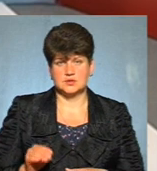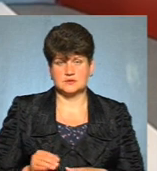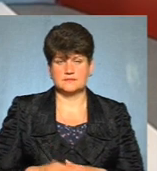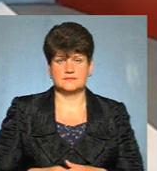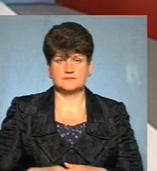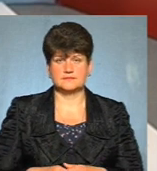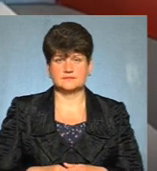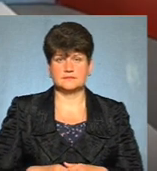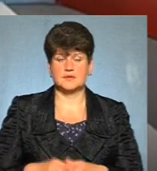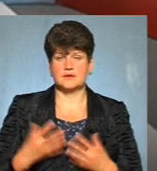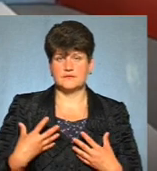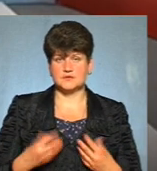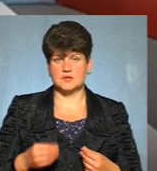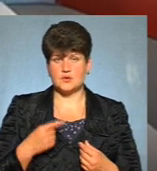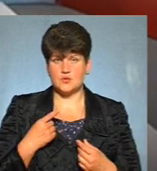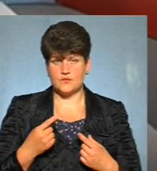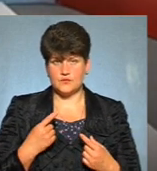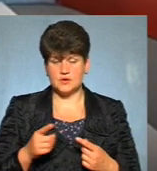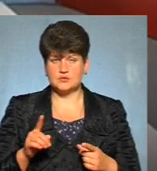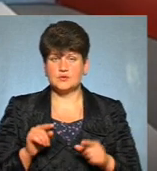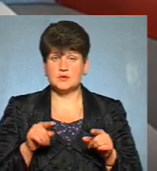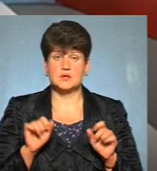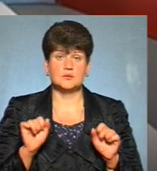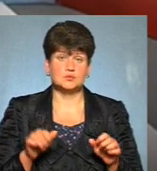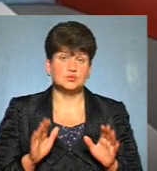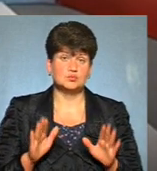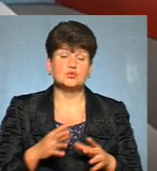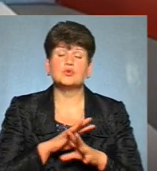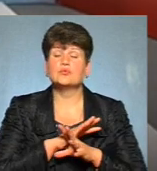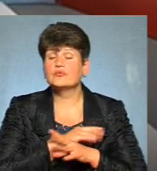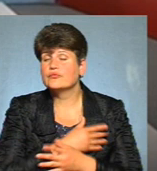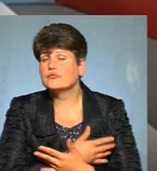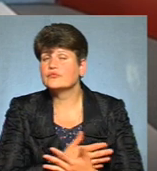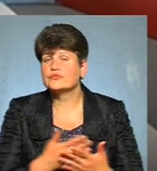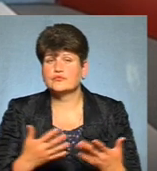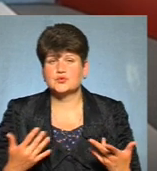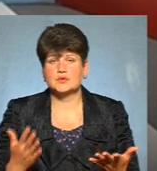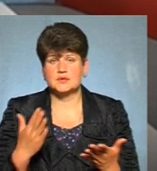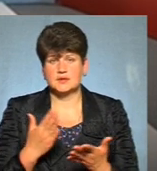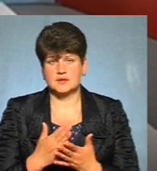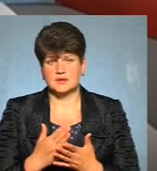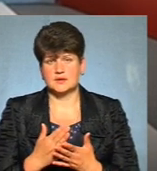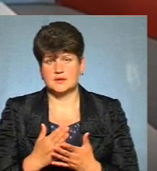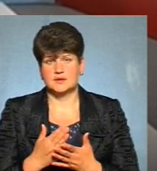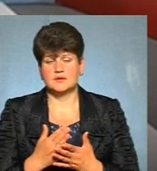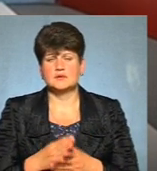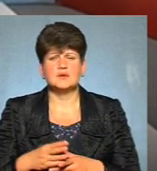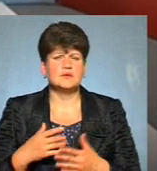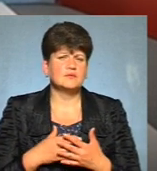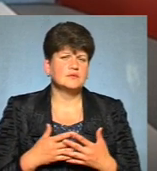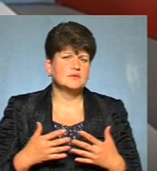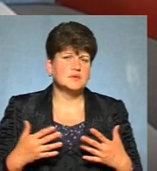нагадаємо. Я вже говорив, що вони можуть бути всюди, де присутні прокормлювачі. Вони можуть бути присутні в